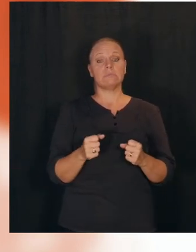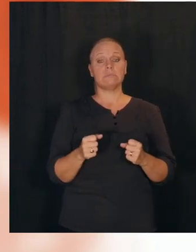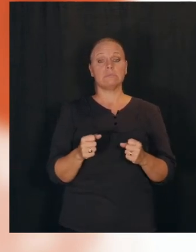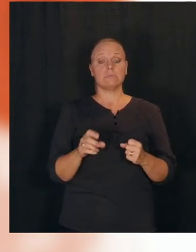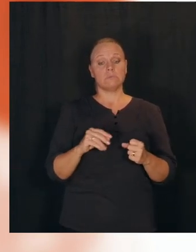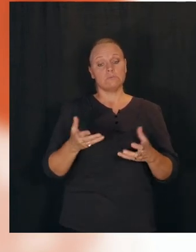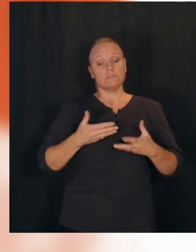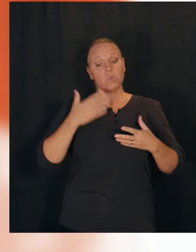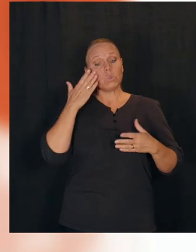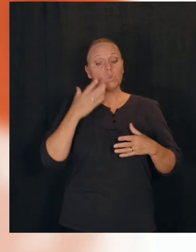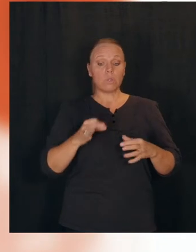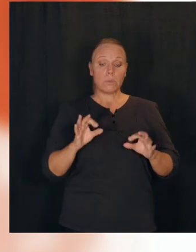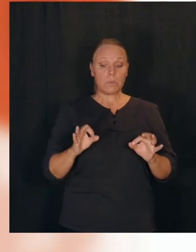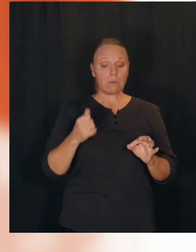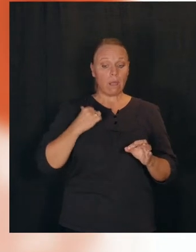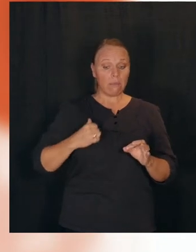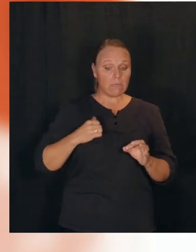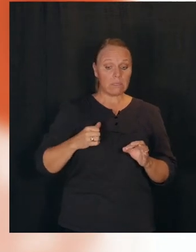viktigt.